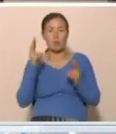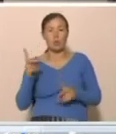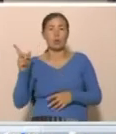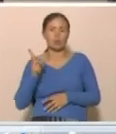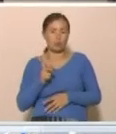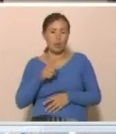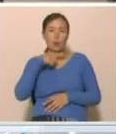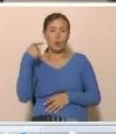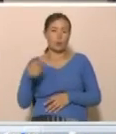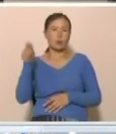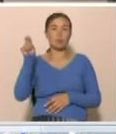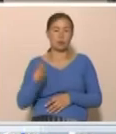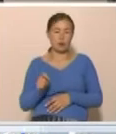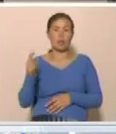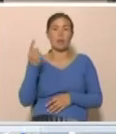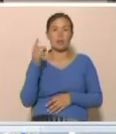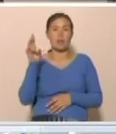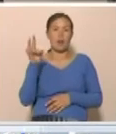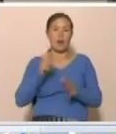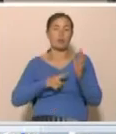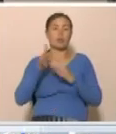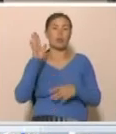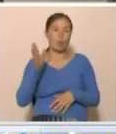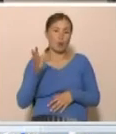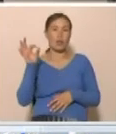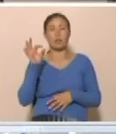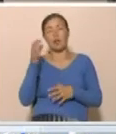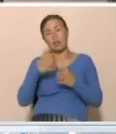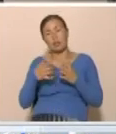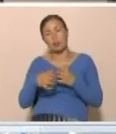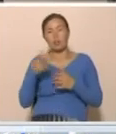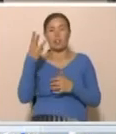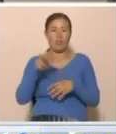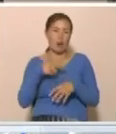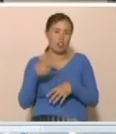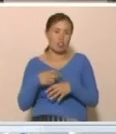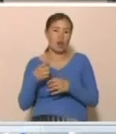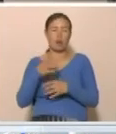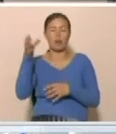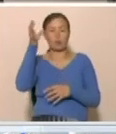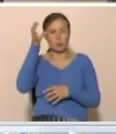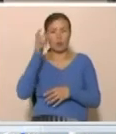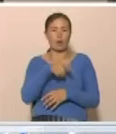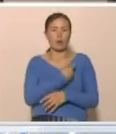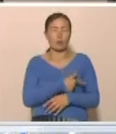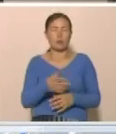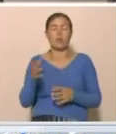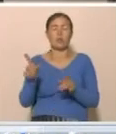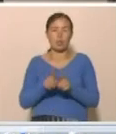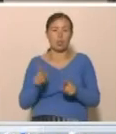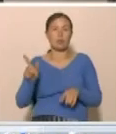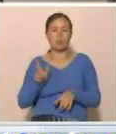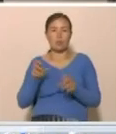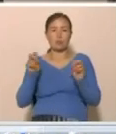приедет из России и начнет работать с 1 ноября. В середине октября прибудут еще три врача, кандидаты и доктора медицинских наук, а также